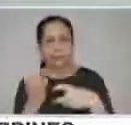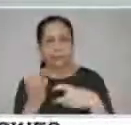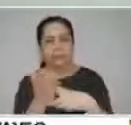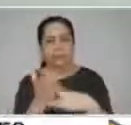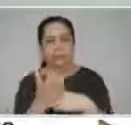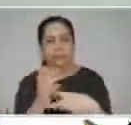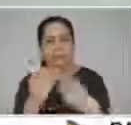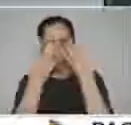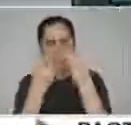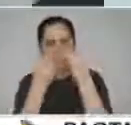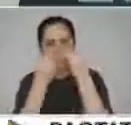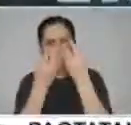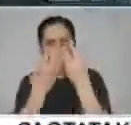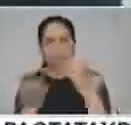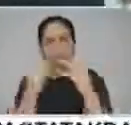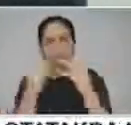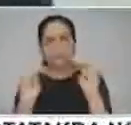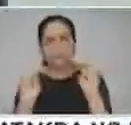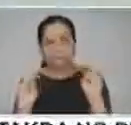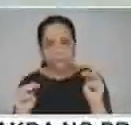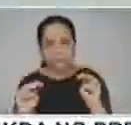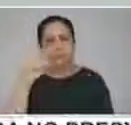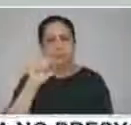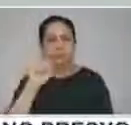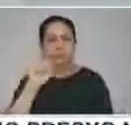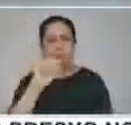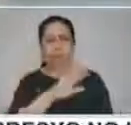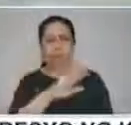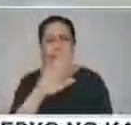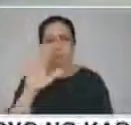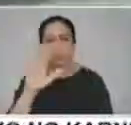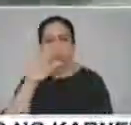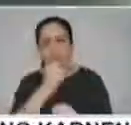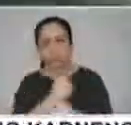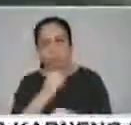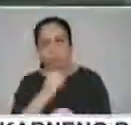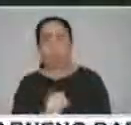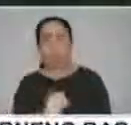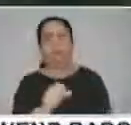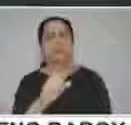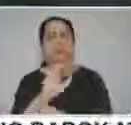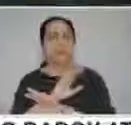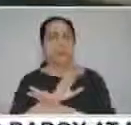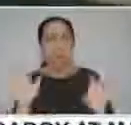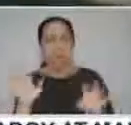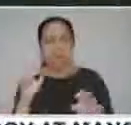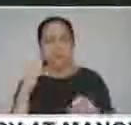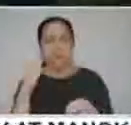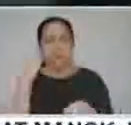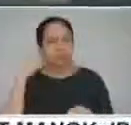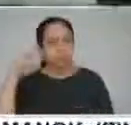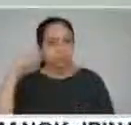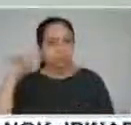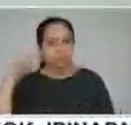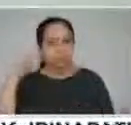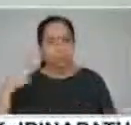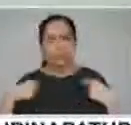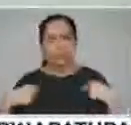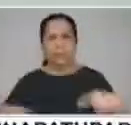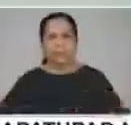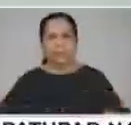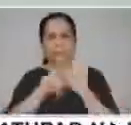pwedeng sumakay ng walang face shield para nga wala nang mahuli o lumabag sa health protocols. So, yan na muna pinakahuling balita